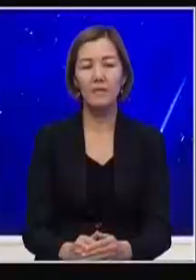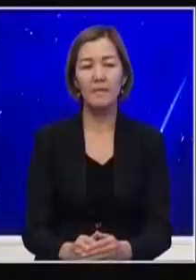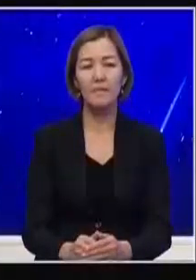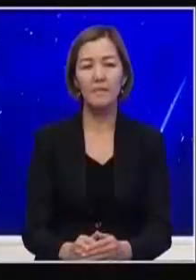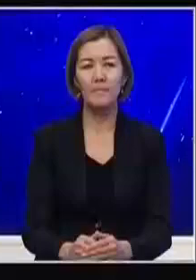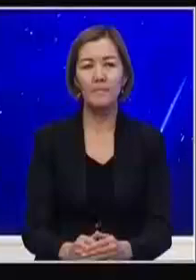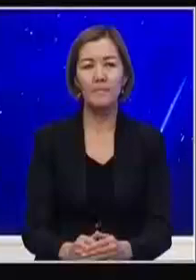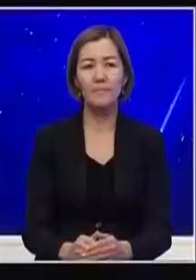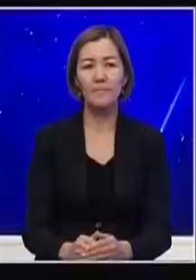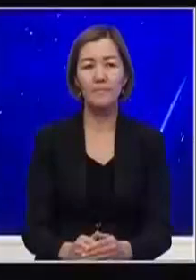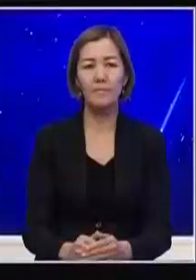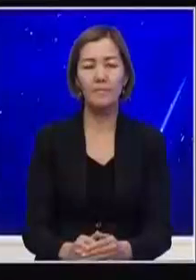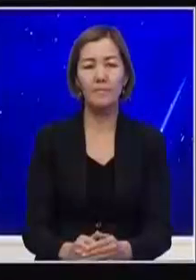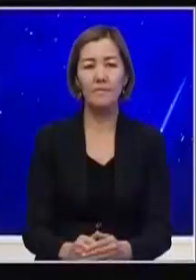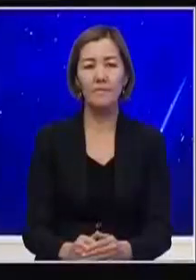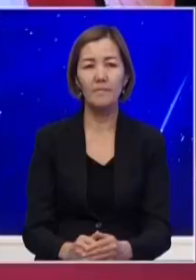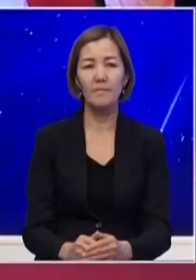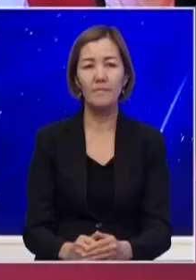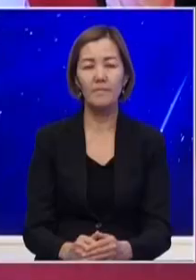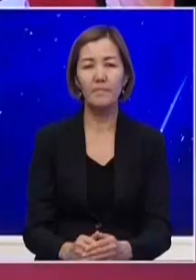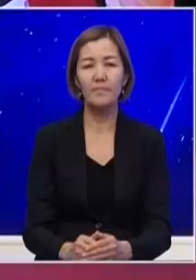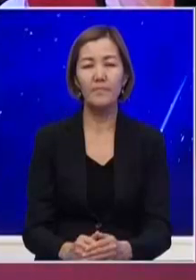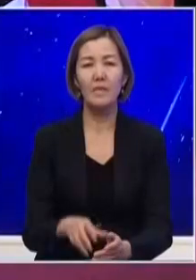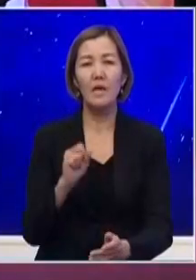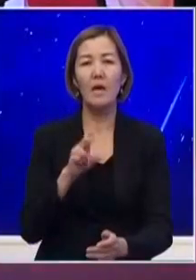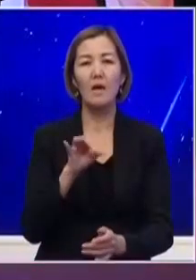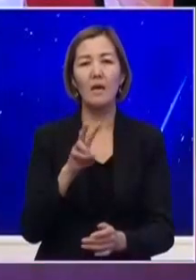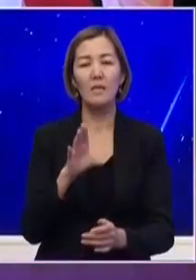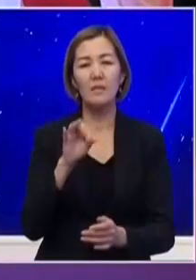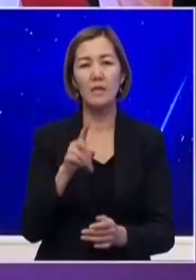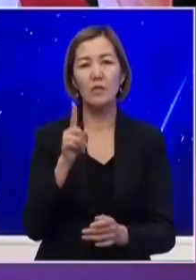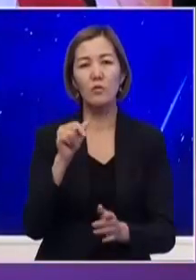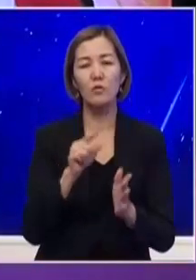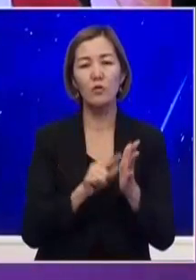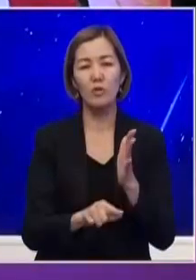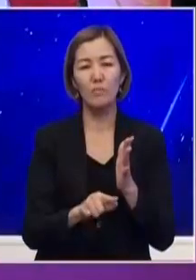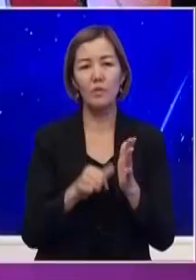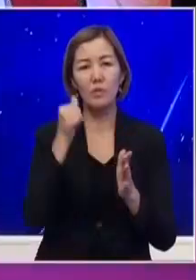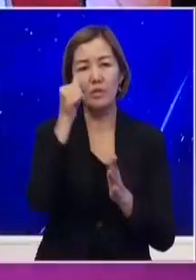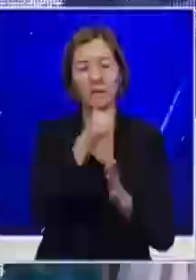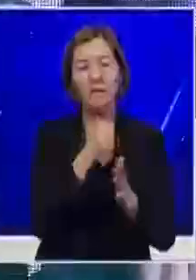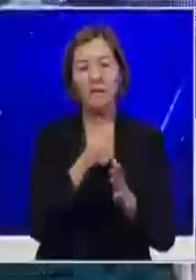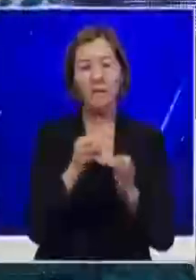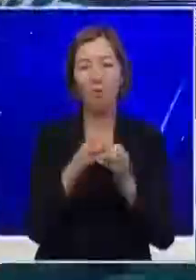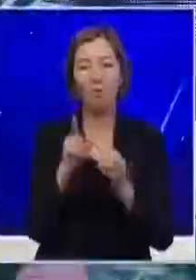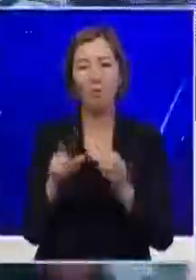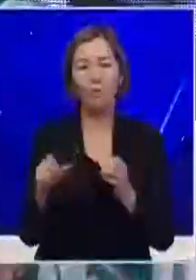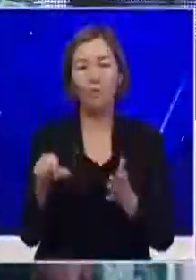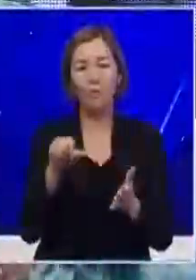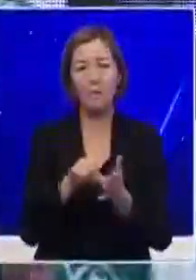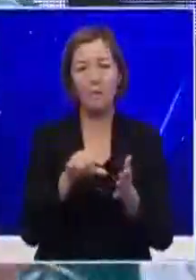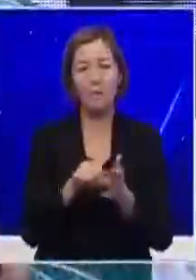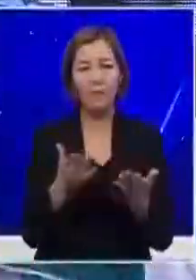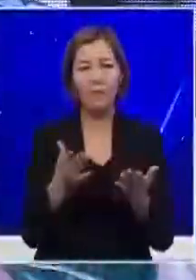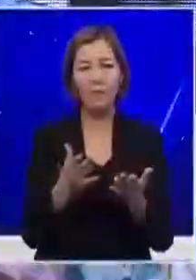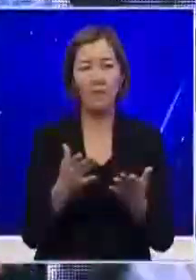тағдырлық талантымен тарих кенген. Ақын Сараның 70 жылдығына орай өткен жырдасында 14 үміткер бақ сынады. Мұнда